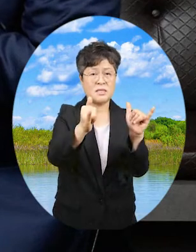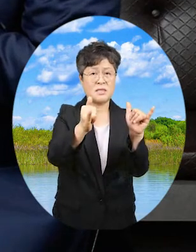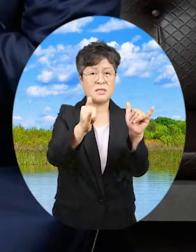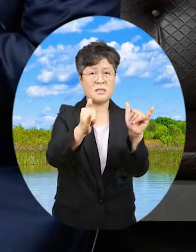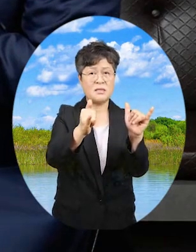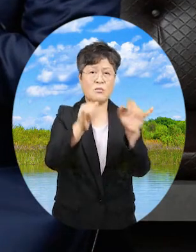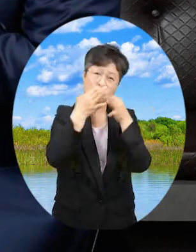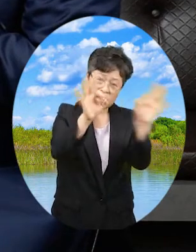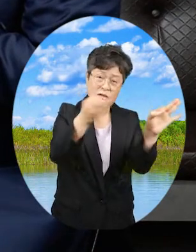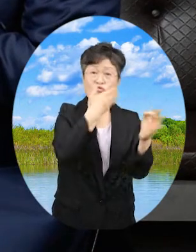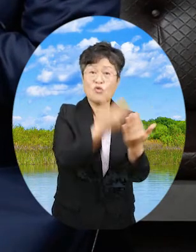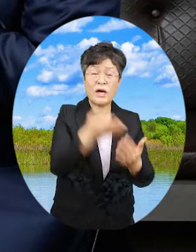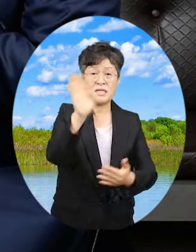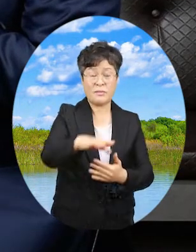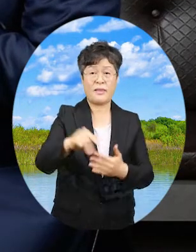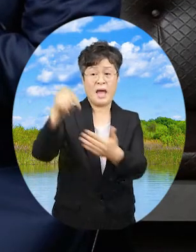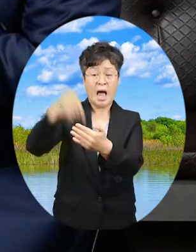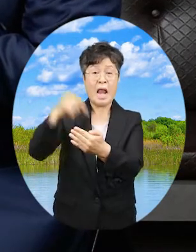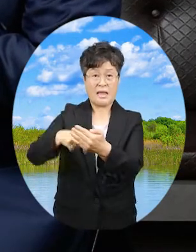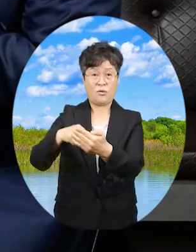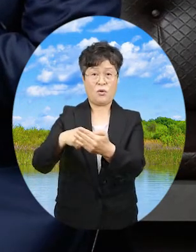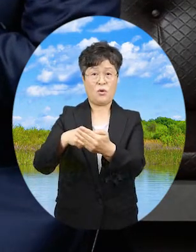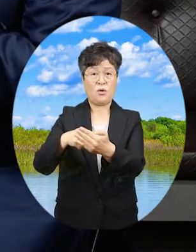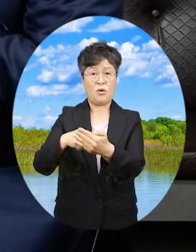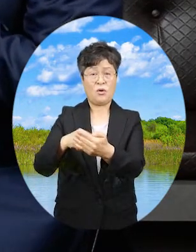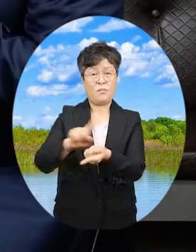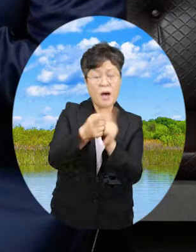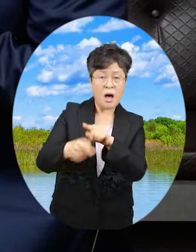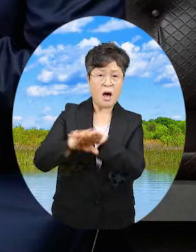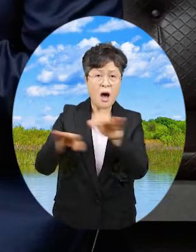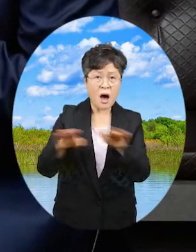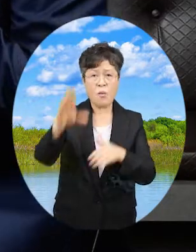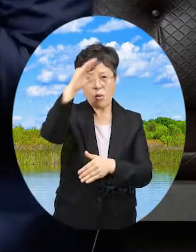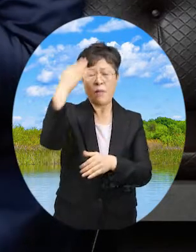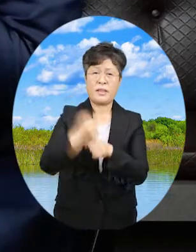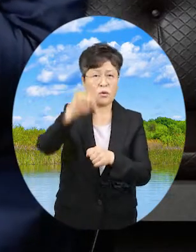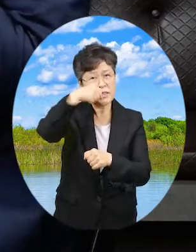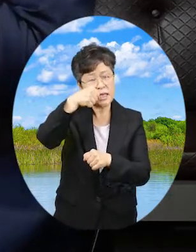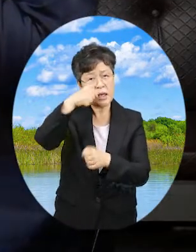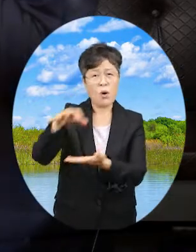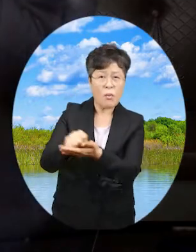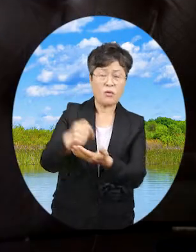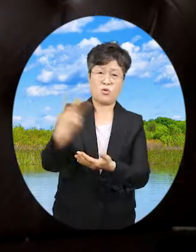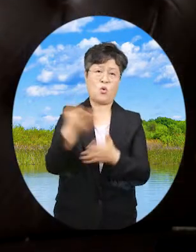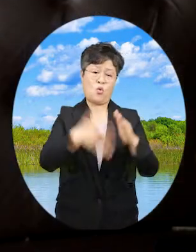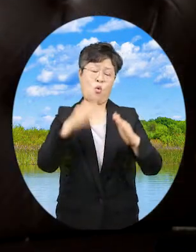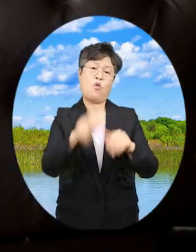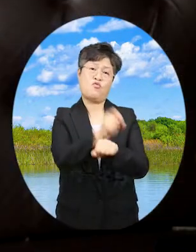그 시민단체랑 비슷한 중간 조직에서 현재까지 지금 8년째 활동하고 있습니다. 아, 예. 그러니까 어렸을 때,